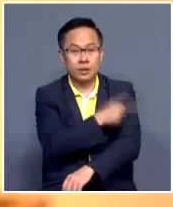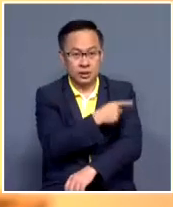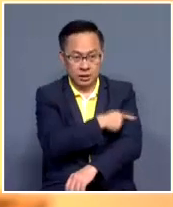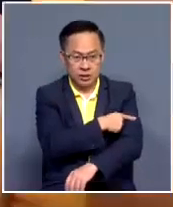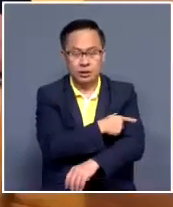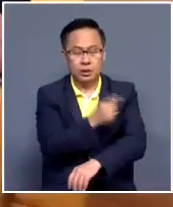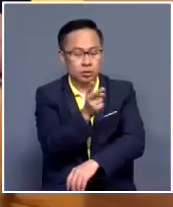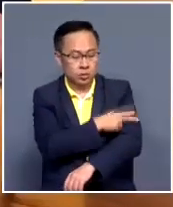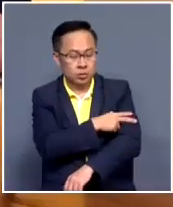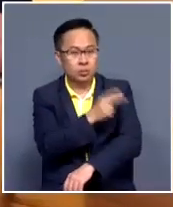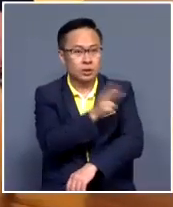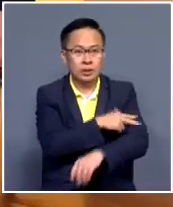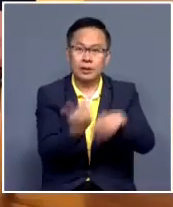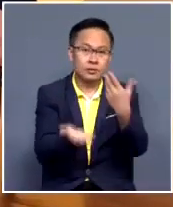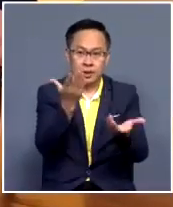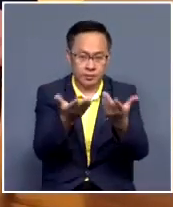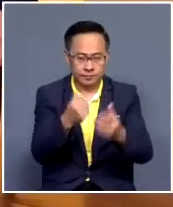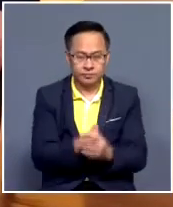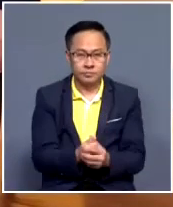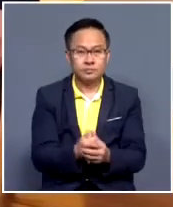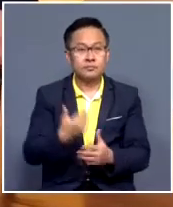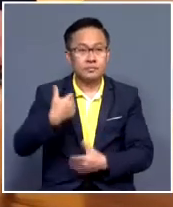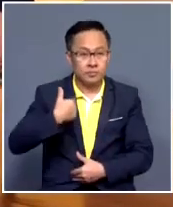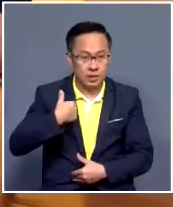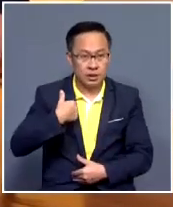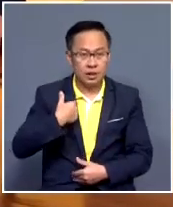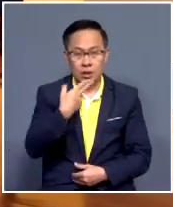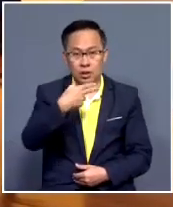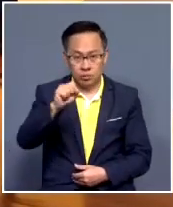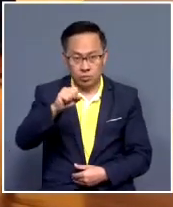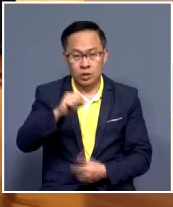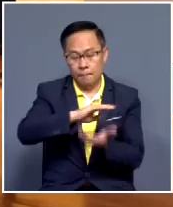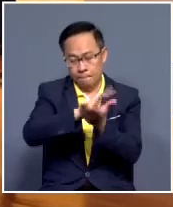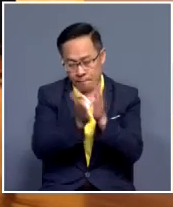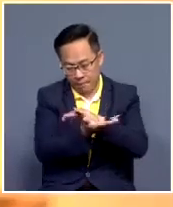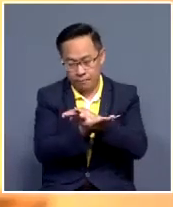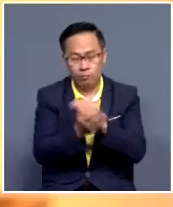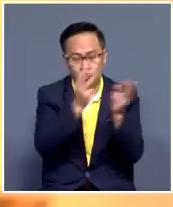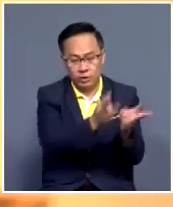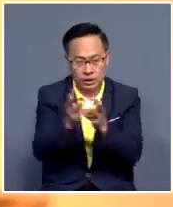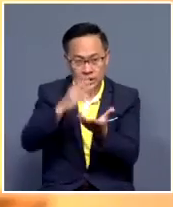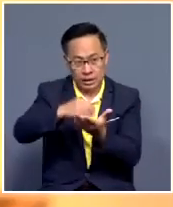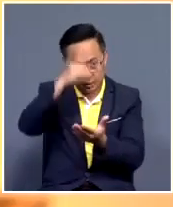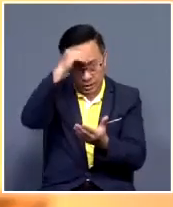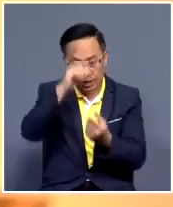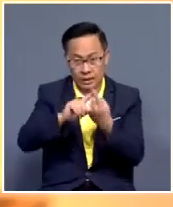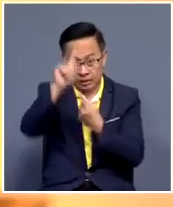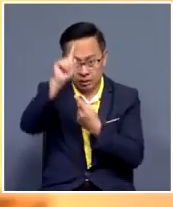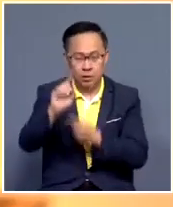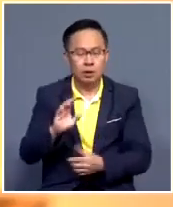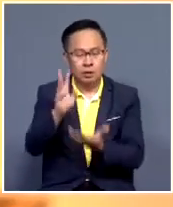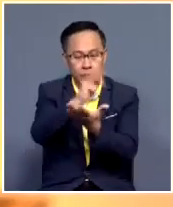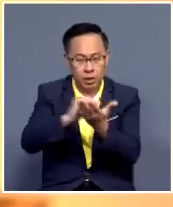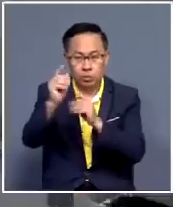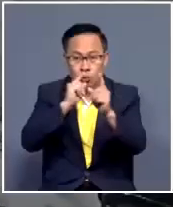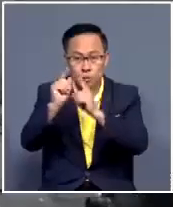เอกอะไรอย่างนี้นะครับเรากำหนดว่าจะต้องมีการปรับปรุงและเปลี่ยนแปลงใหม่ท่านจะต้องคุยกับภาคประกอบการภ